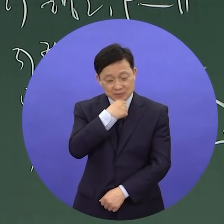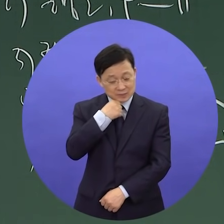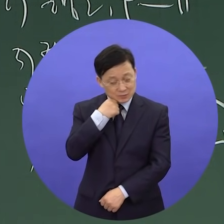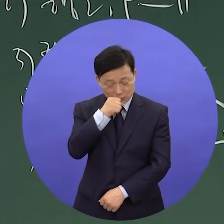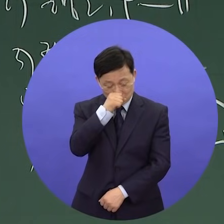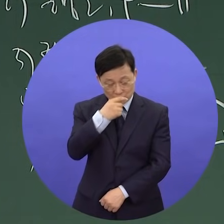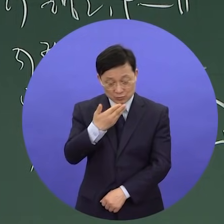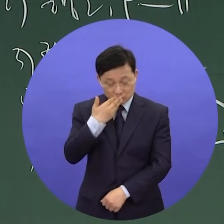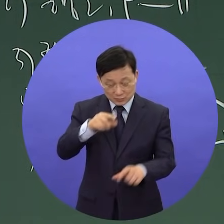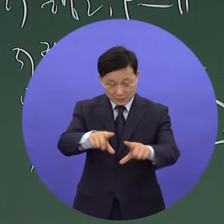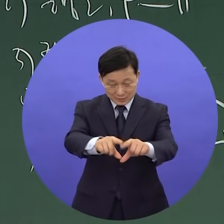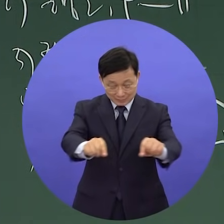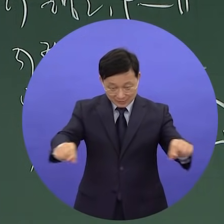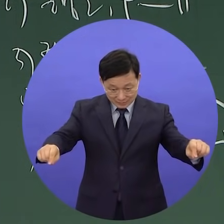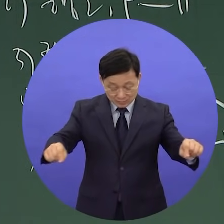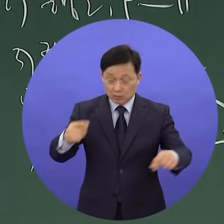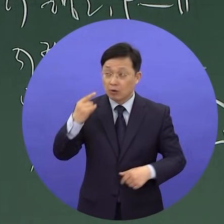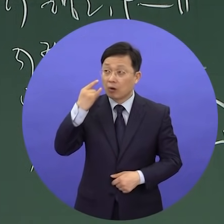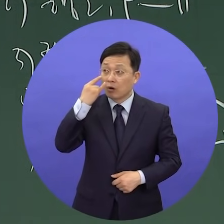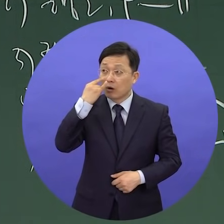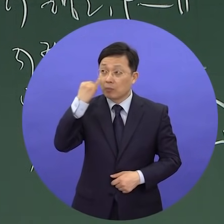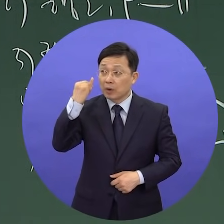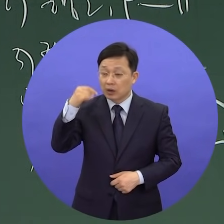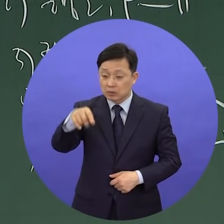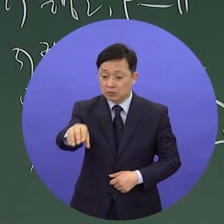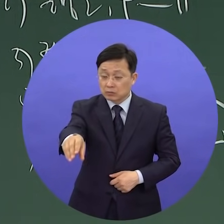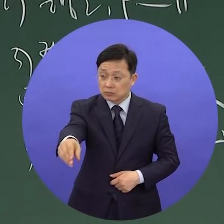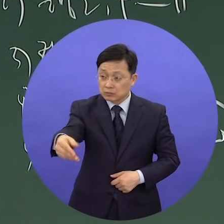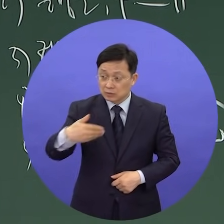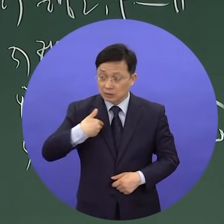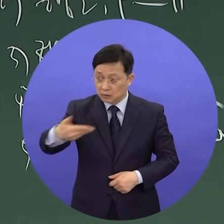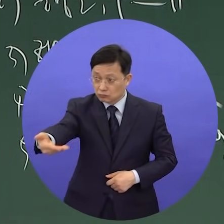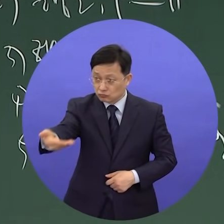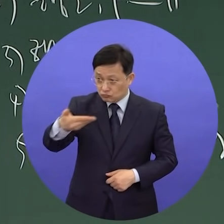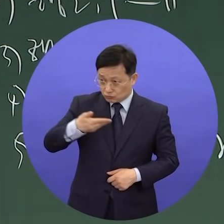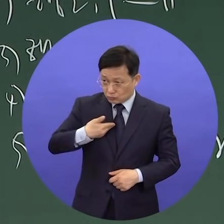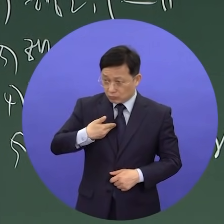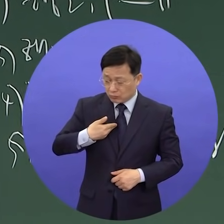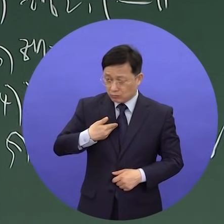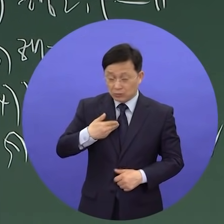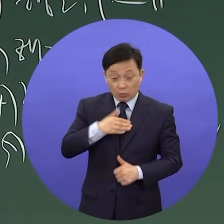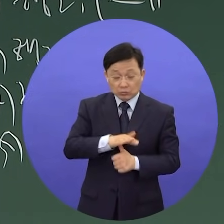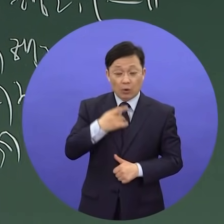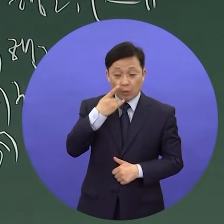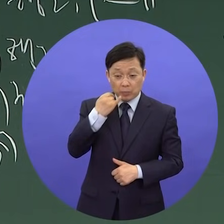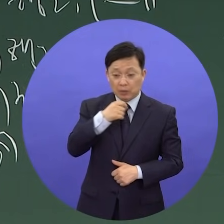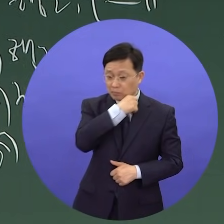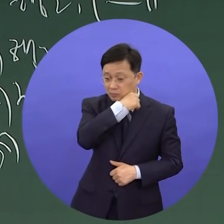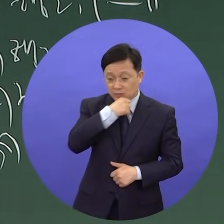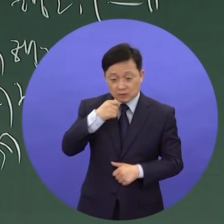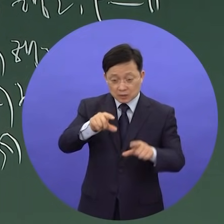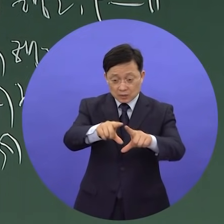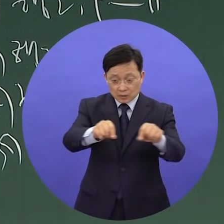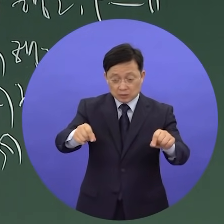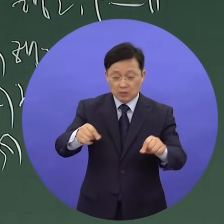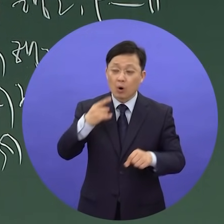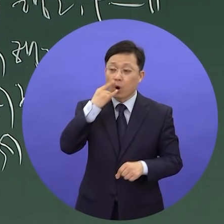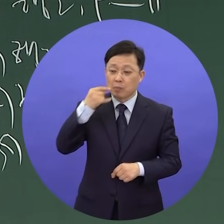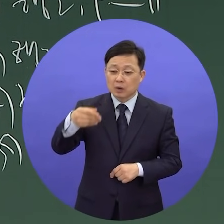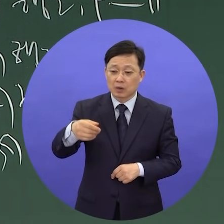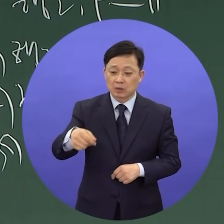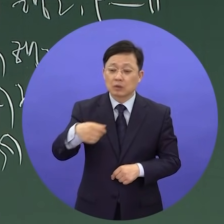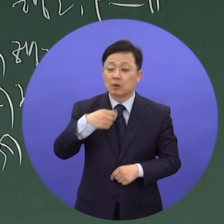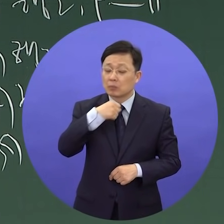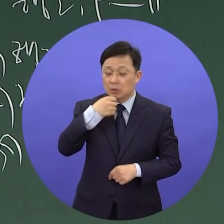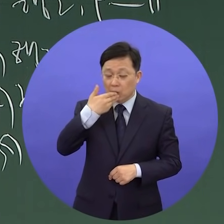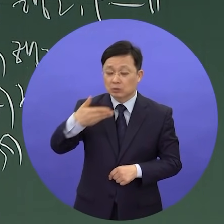And ever since I was young, if there was some good food that came out onto the table, my mother would always take a piece of it and put it on my plate. 얼마나 사랑입니까? 호의를 베풀어주는 건